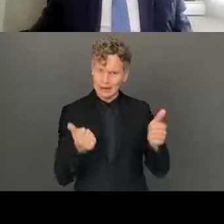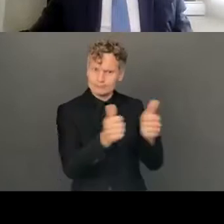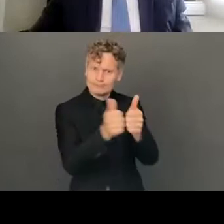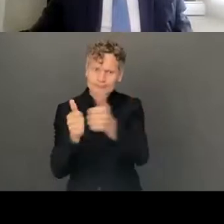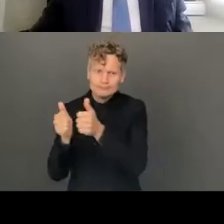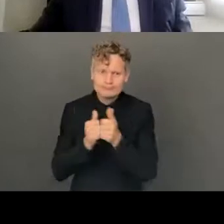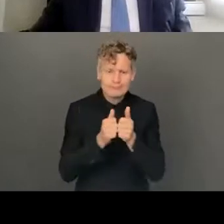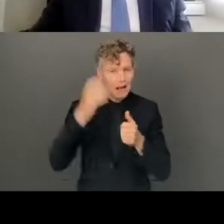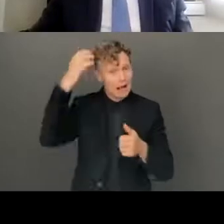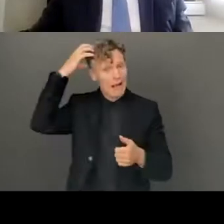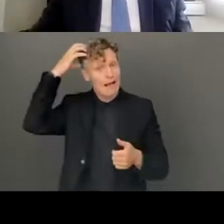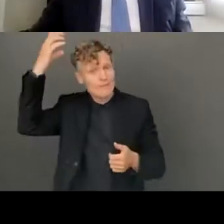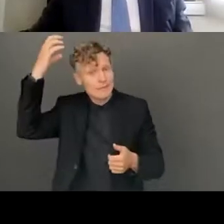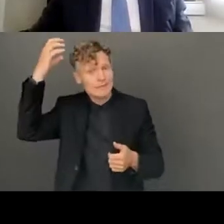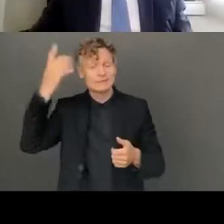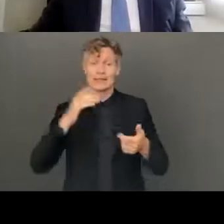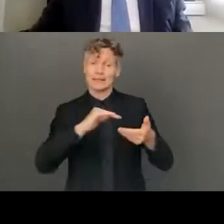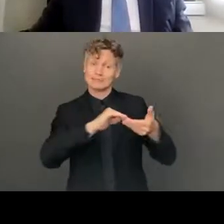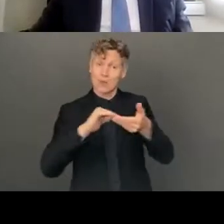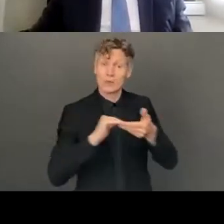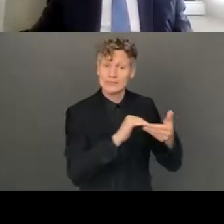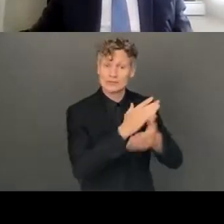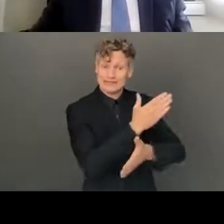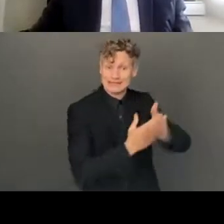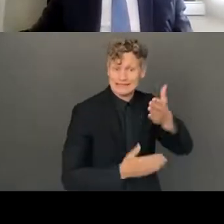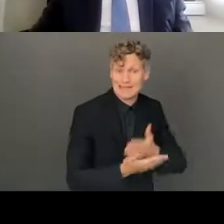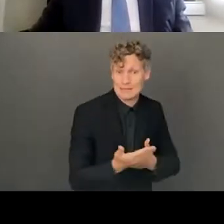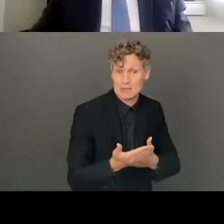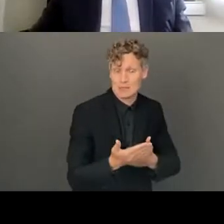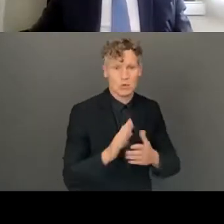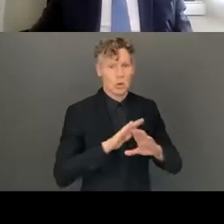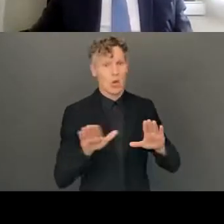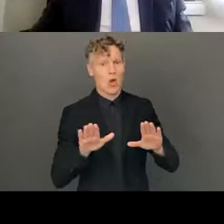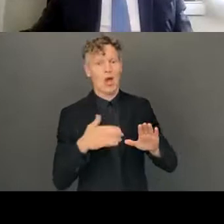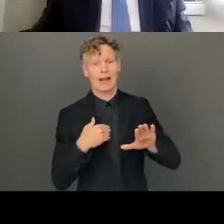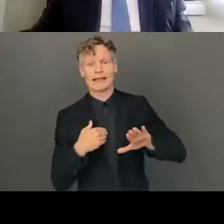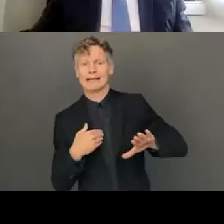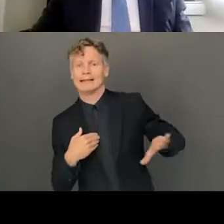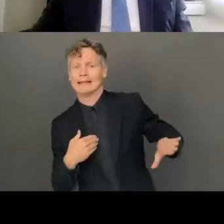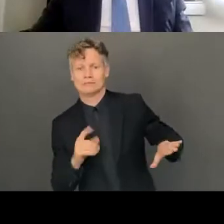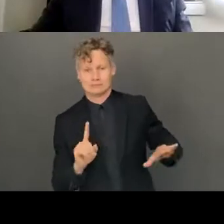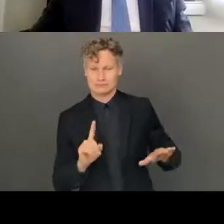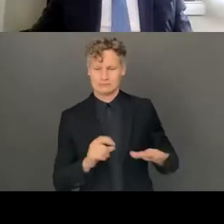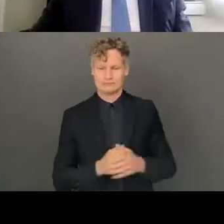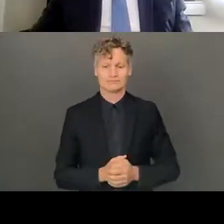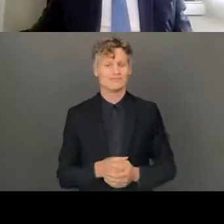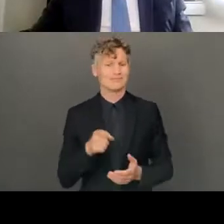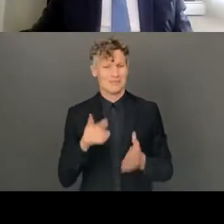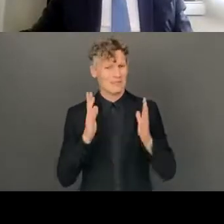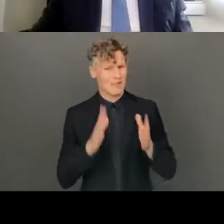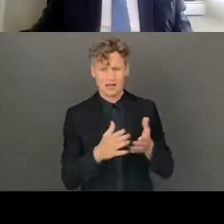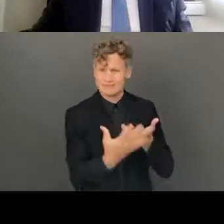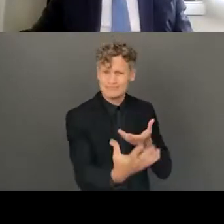société civile et surtout avec les organisations des personnes handicapées. Un accès et une participation